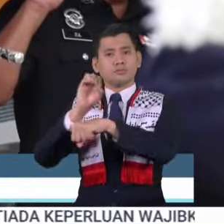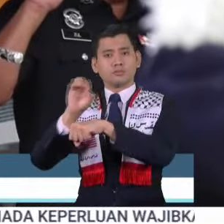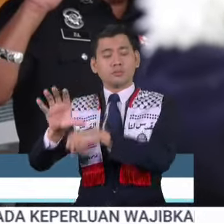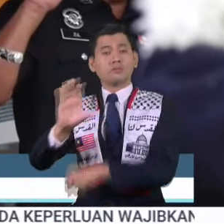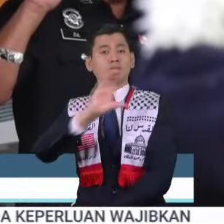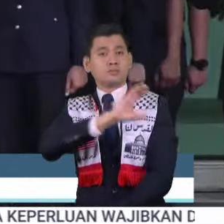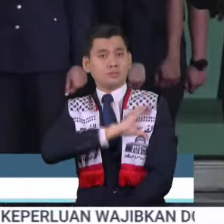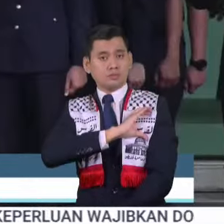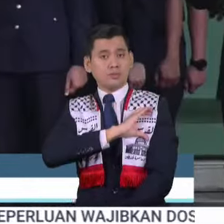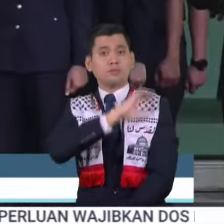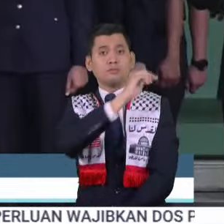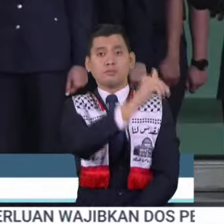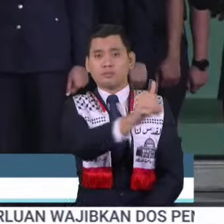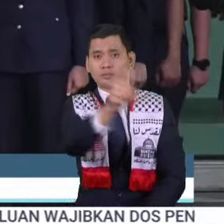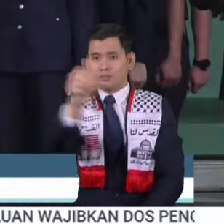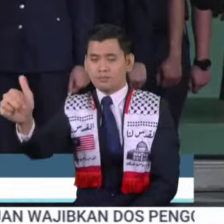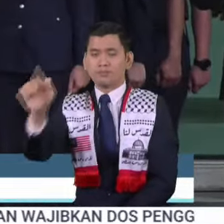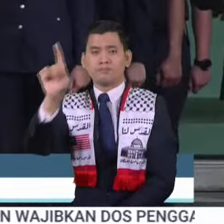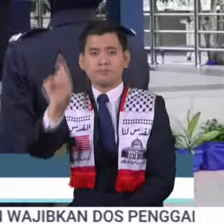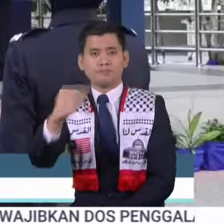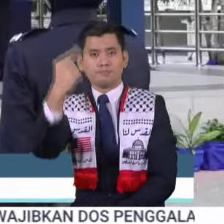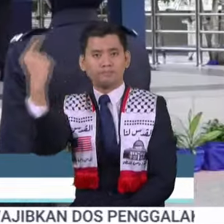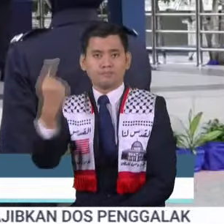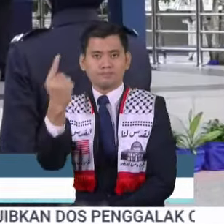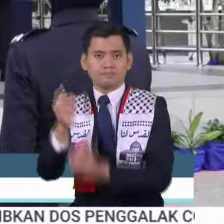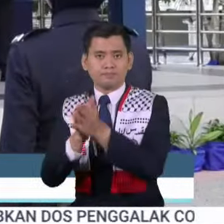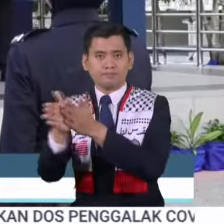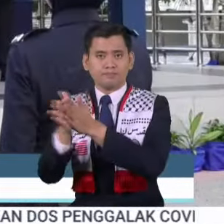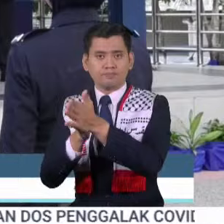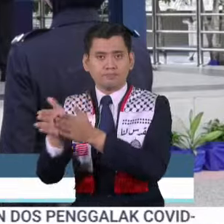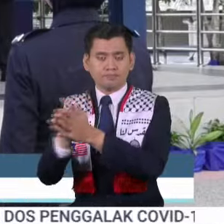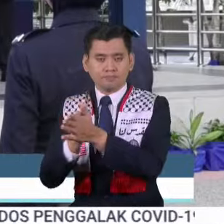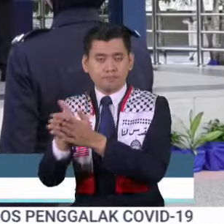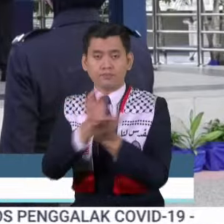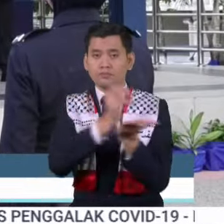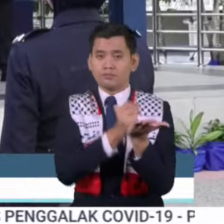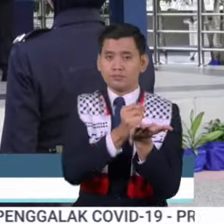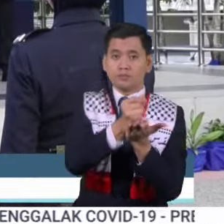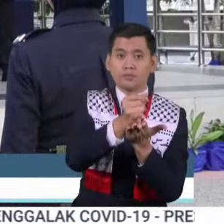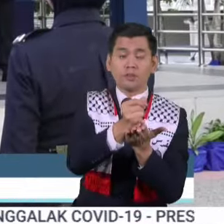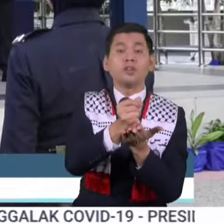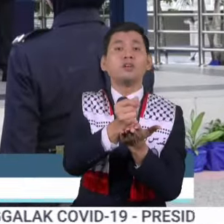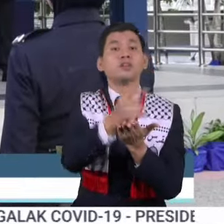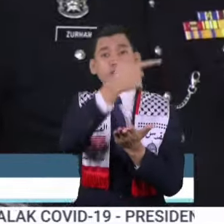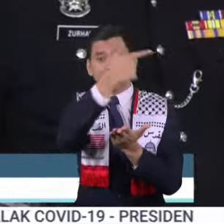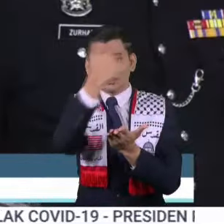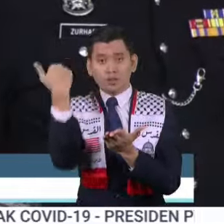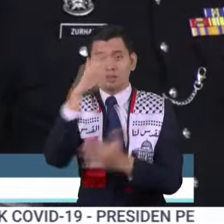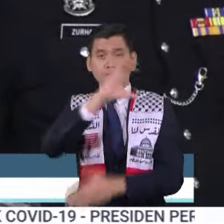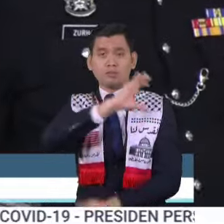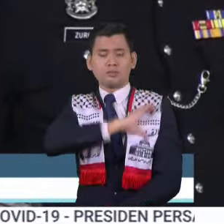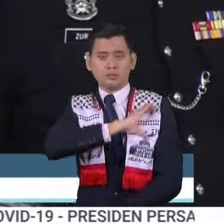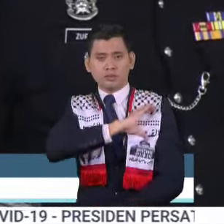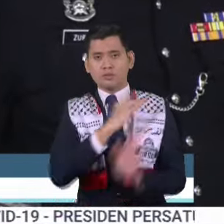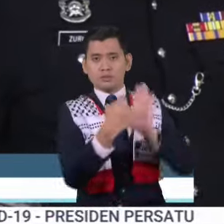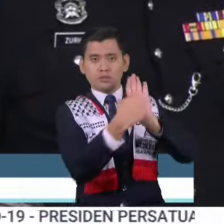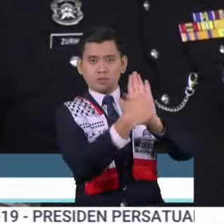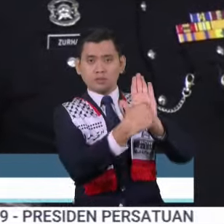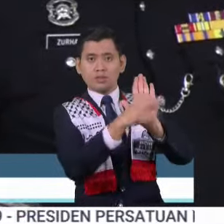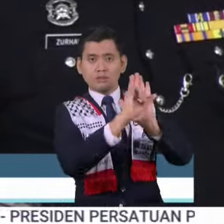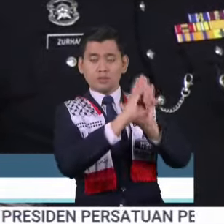pegawai dan anggotanya agar sentiasa menjalankan tugas dengan berintegriti kerana mereka bukan sahaja membawa imej